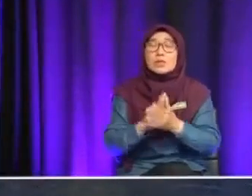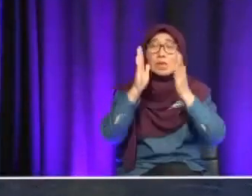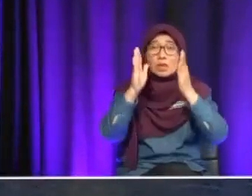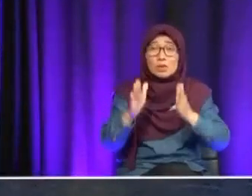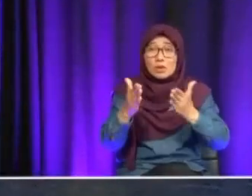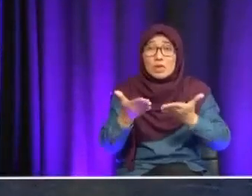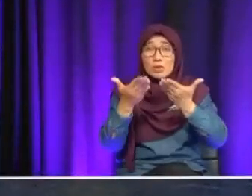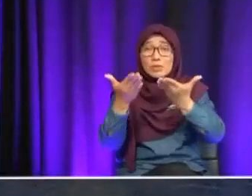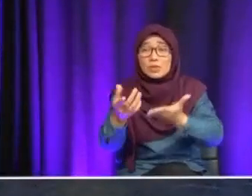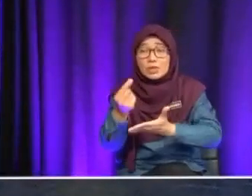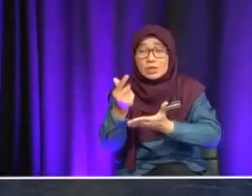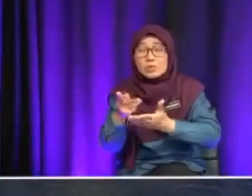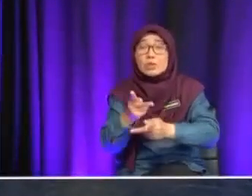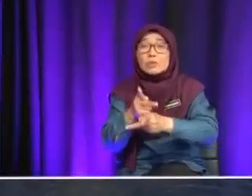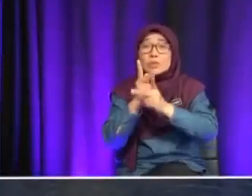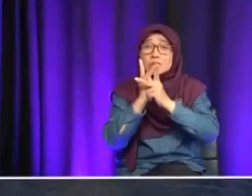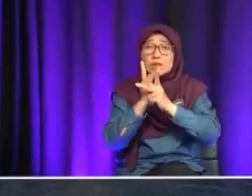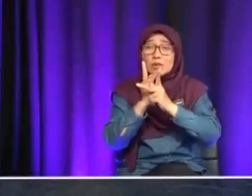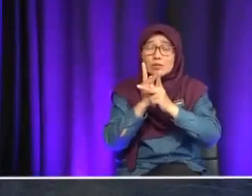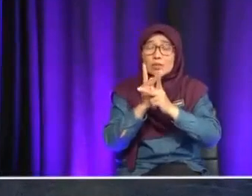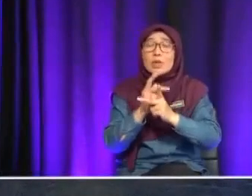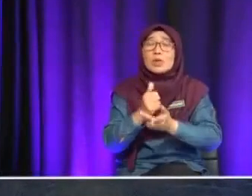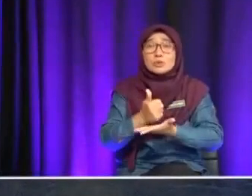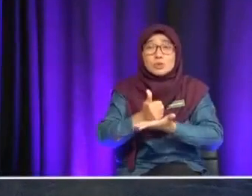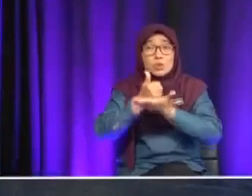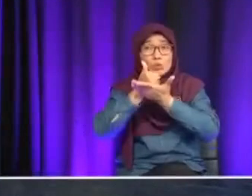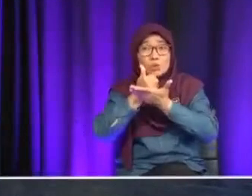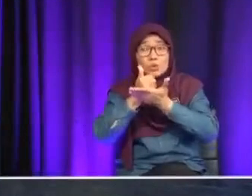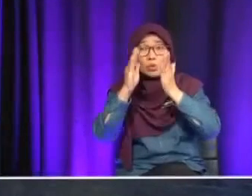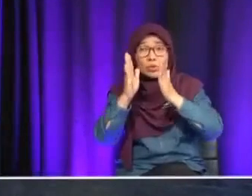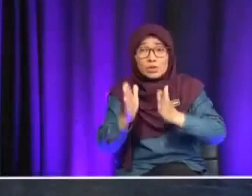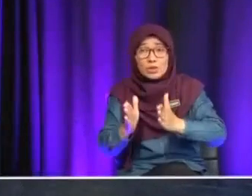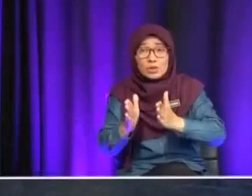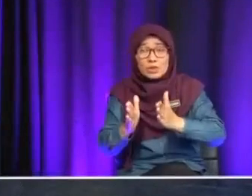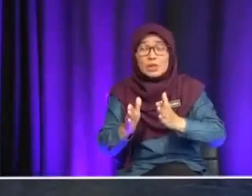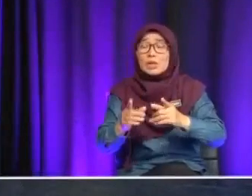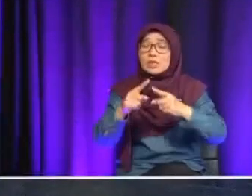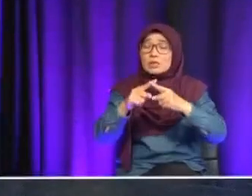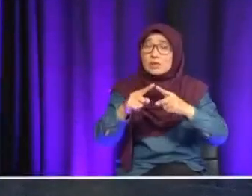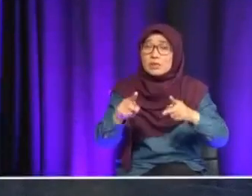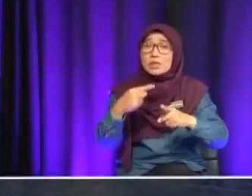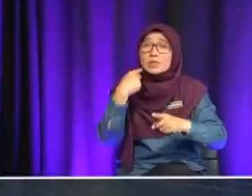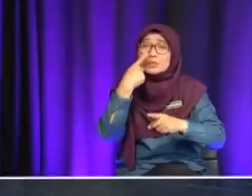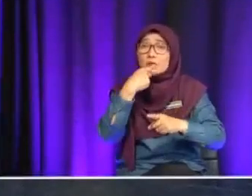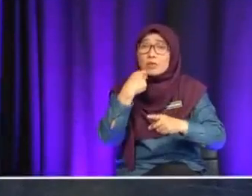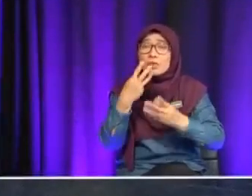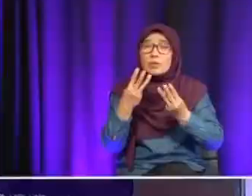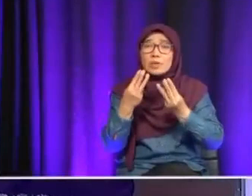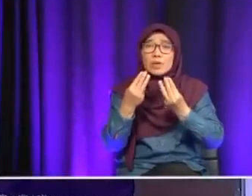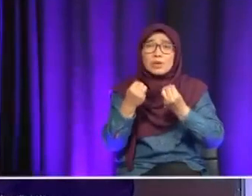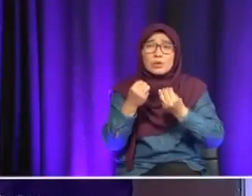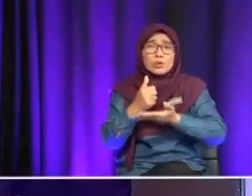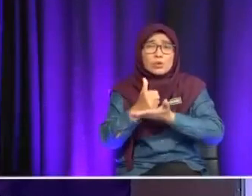kesusahan. Tapi siapa yang ingin menjamin hak dia? Kan? Kalau begitu, sebab itulah dalam Islam ini dia adalah